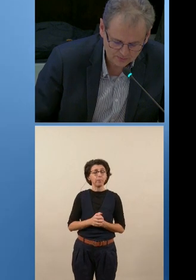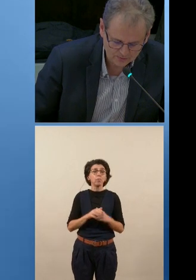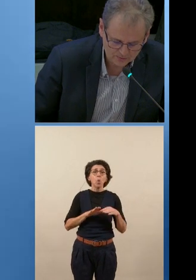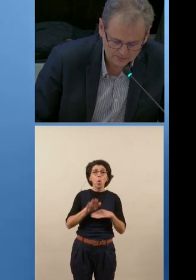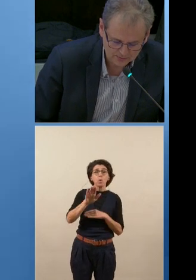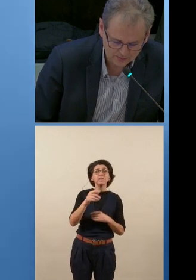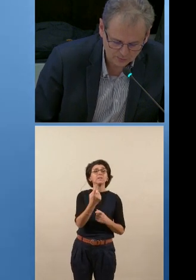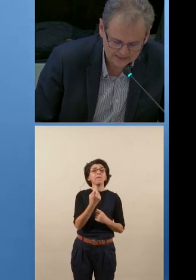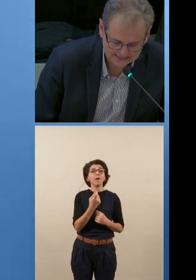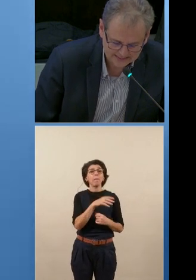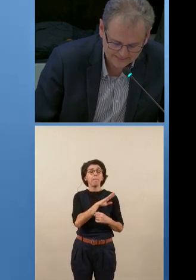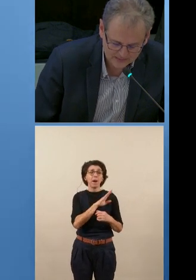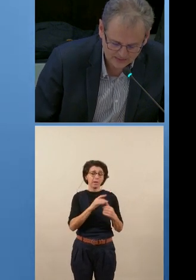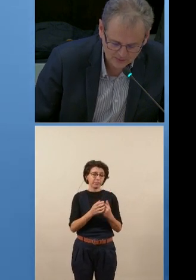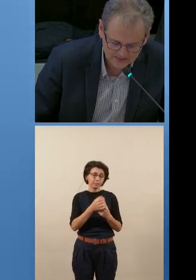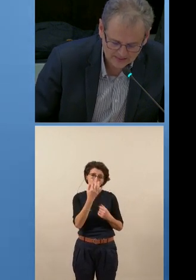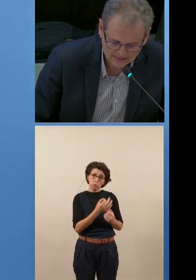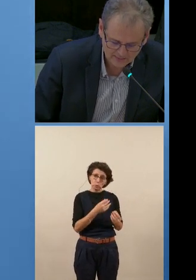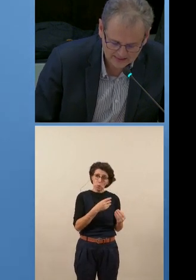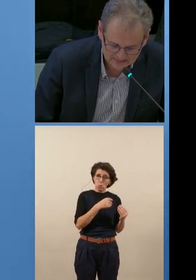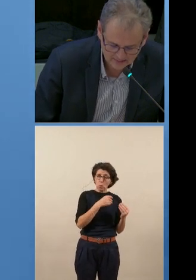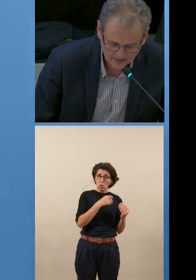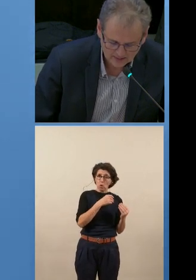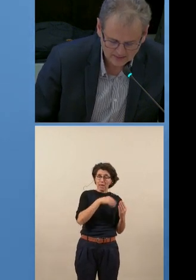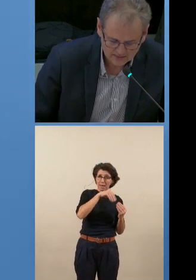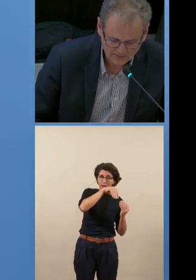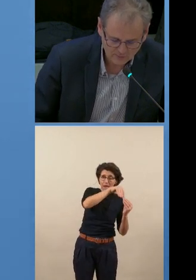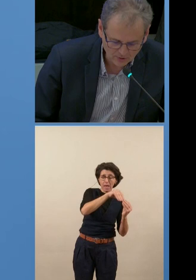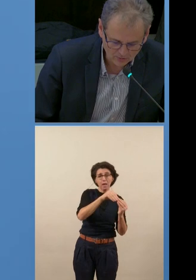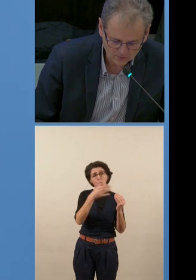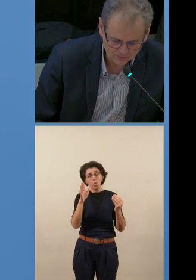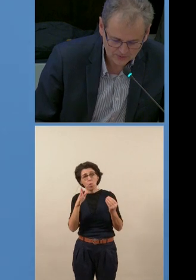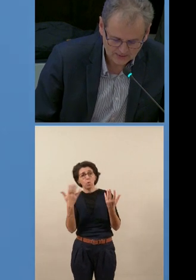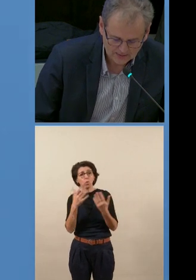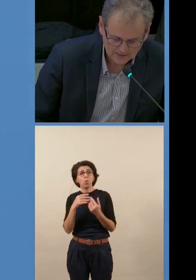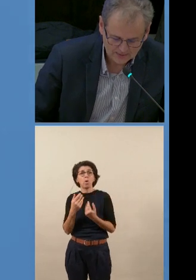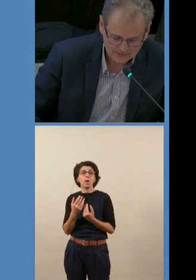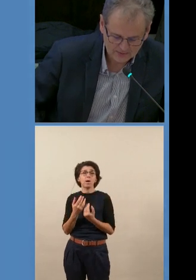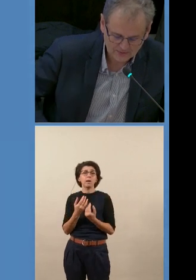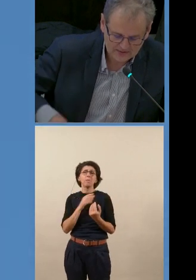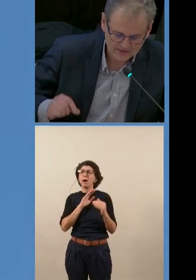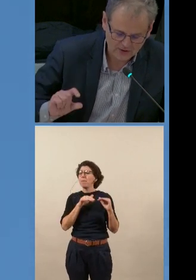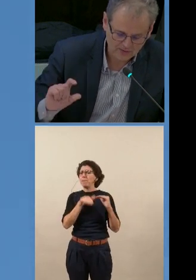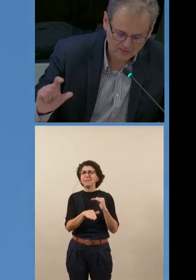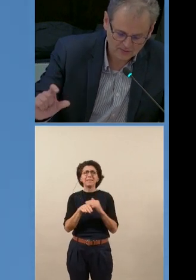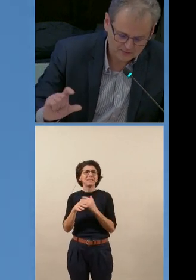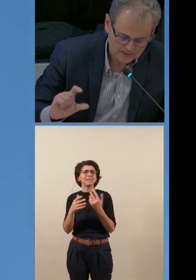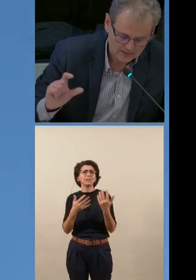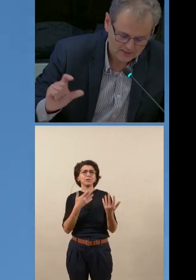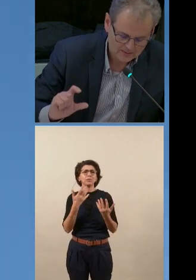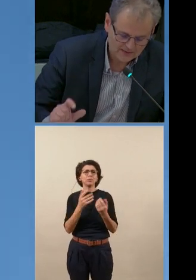au au taux d'intérêt et puis il aussi des des baisses qu'il faut prendre en compte euh quand il s'agit